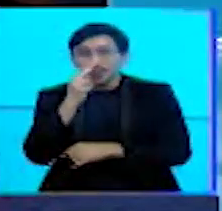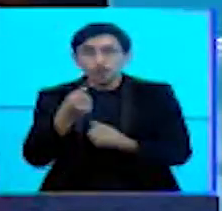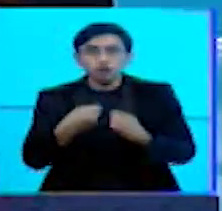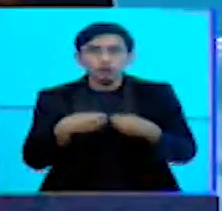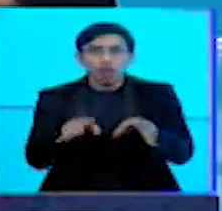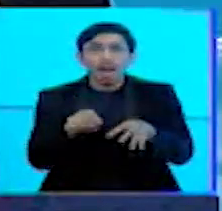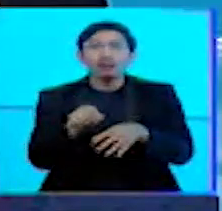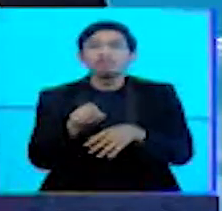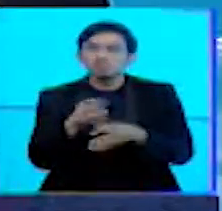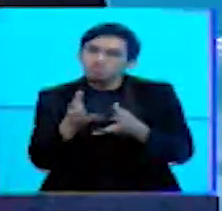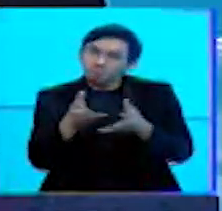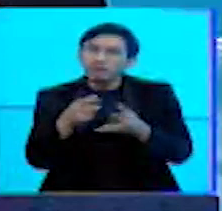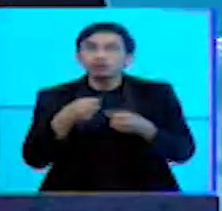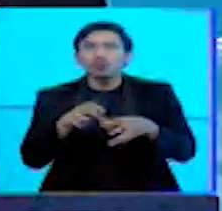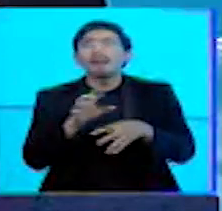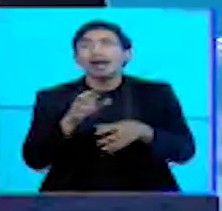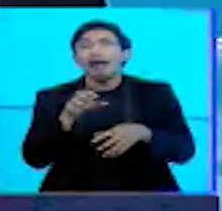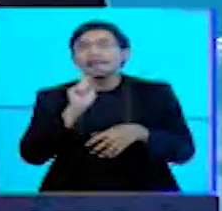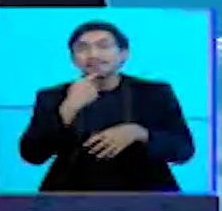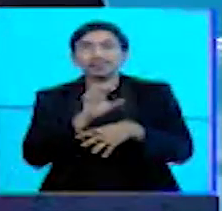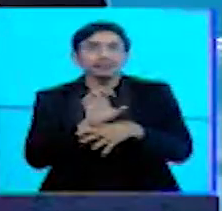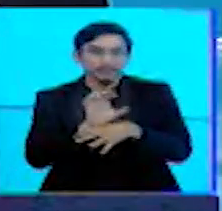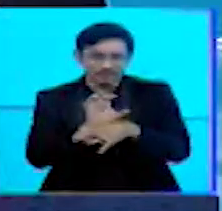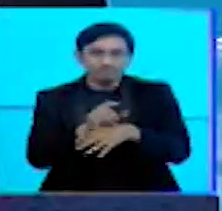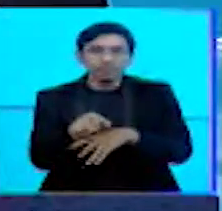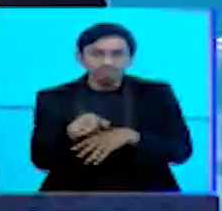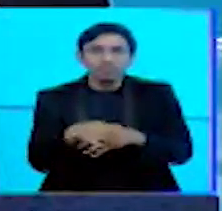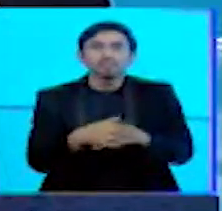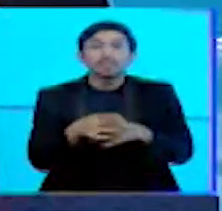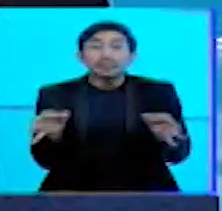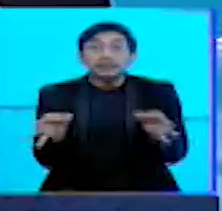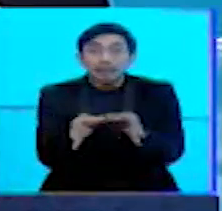menjual daging anjing berdampingan dengan lapak penjual daging sapi dan ayam.